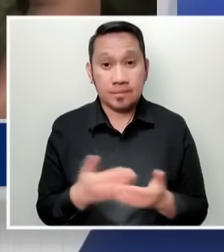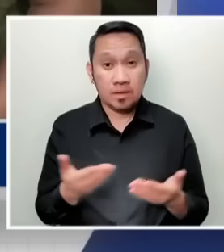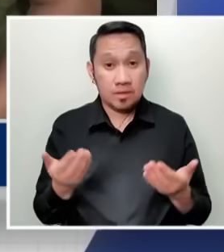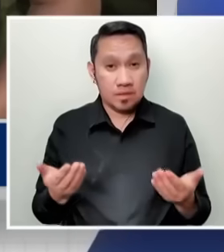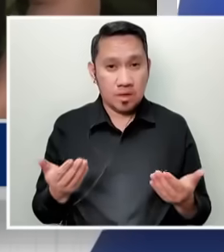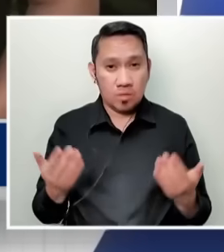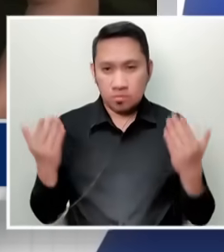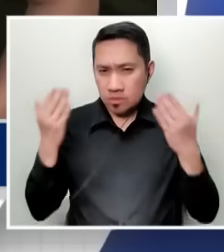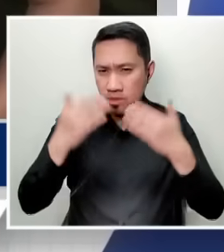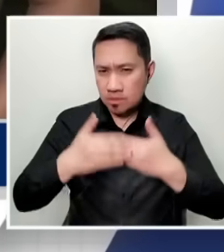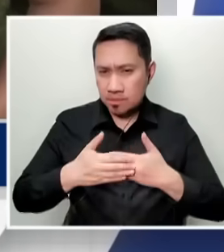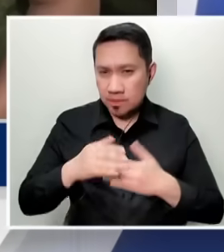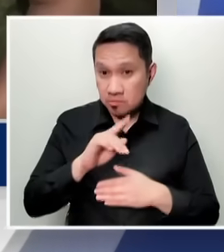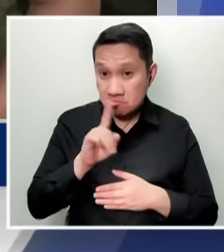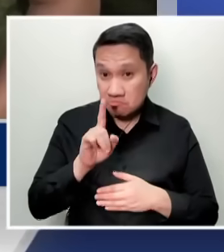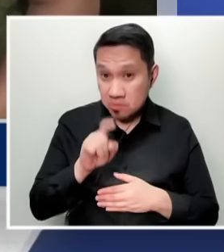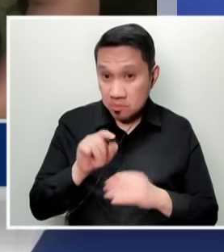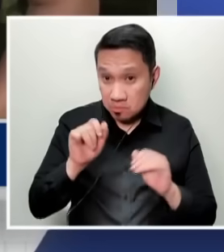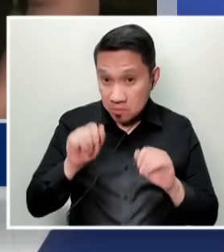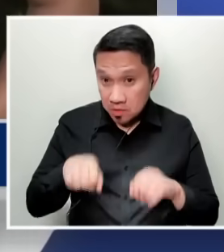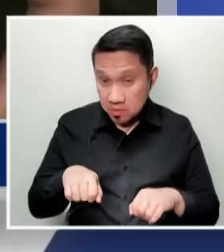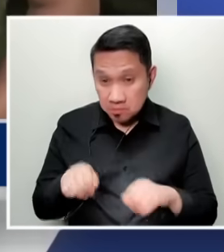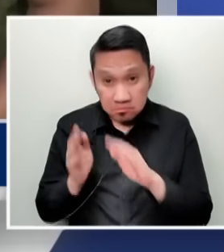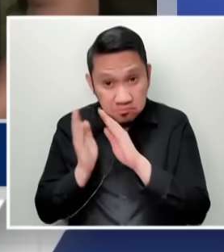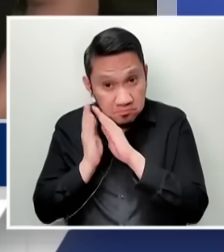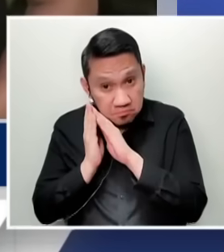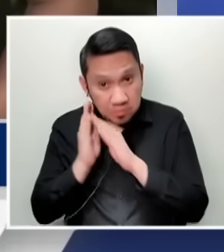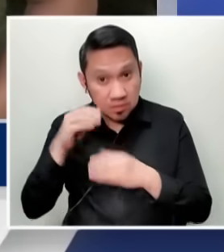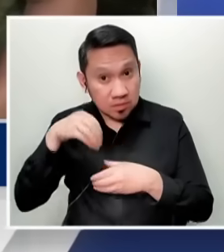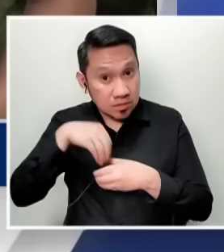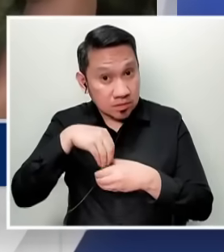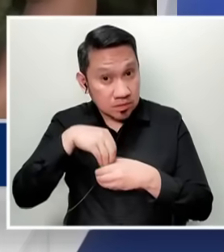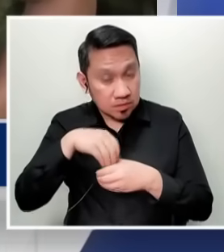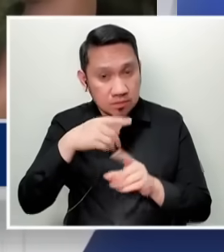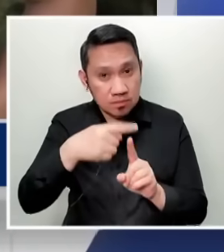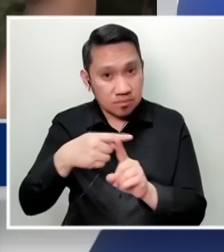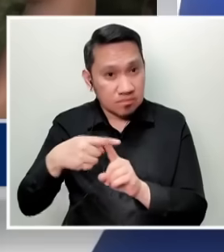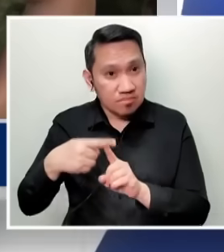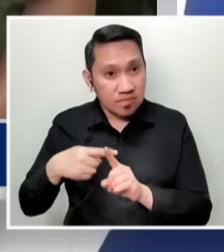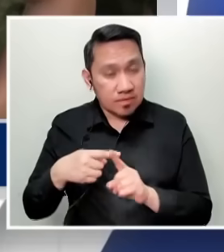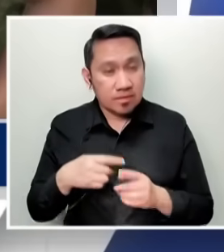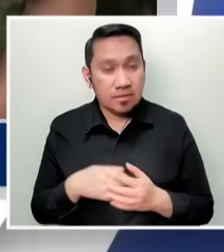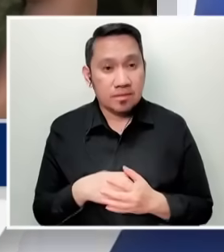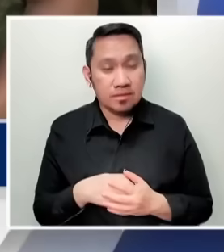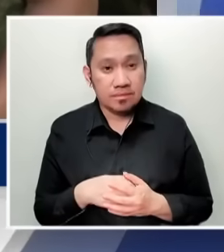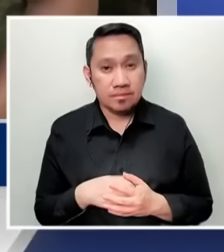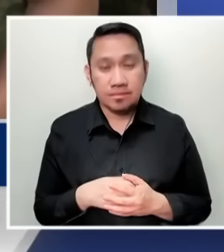gabi, ay pwede pang matulog sa lugar na ito? Ay, mga hindi nakapasok agad?